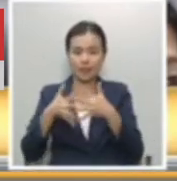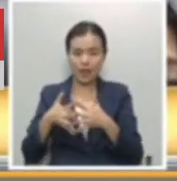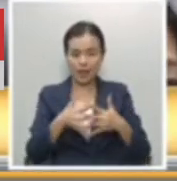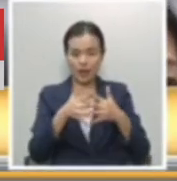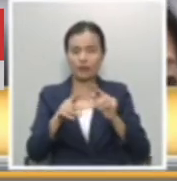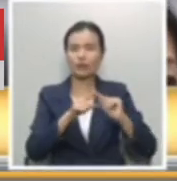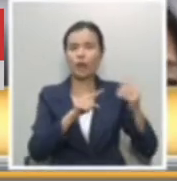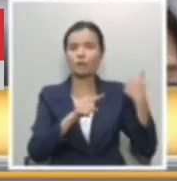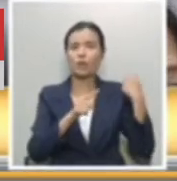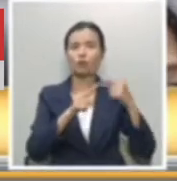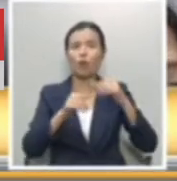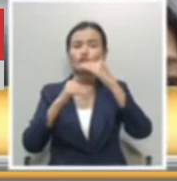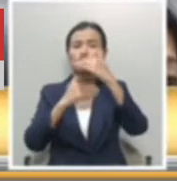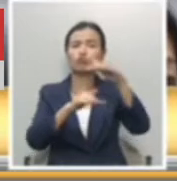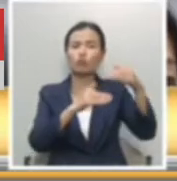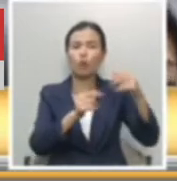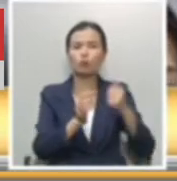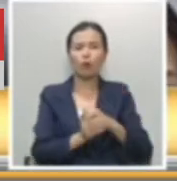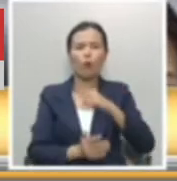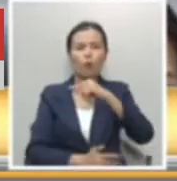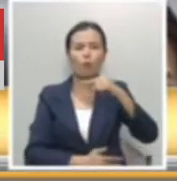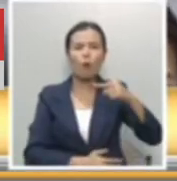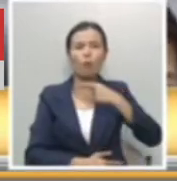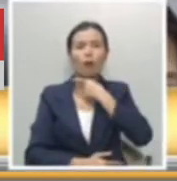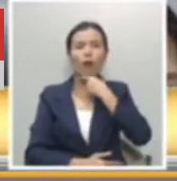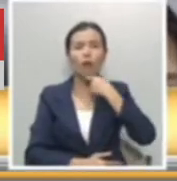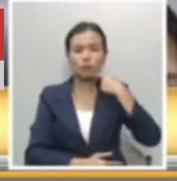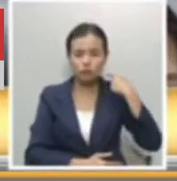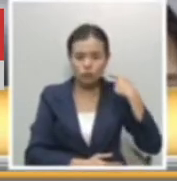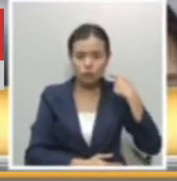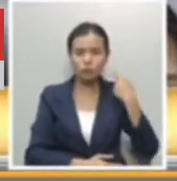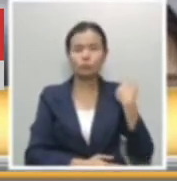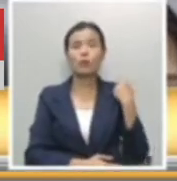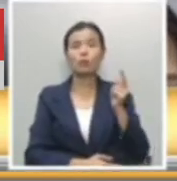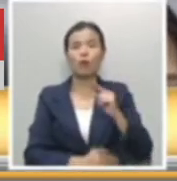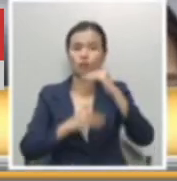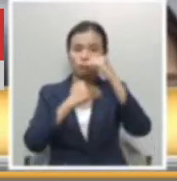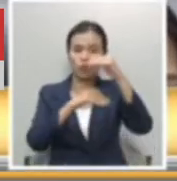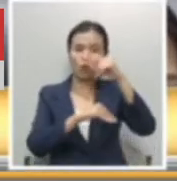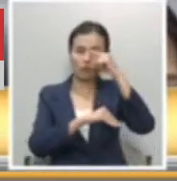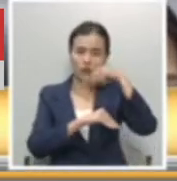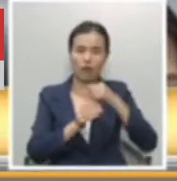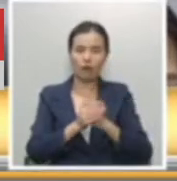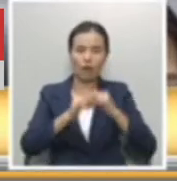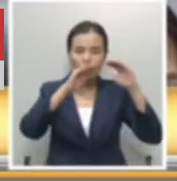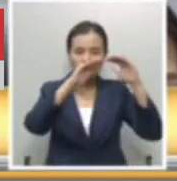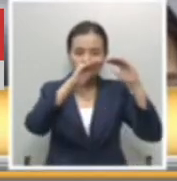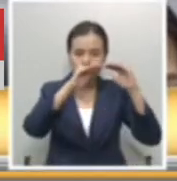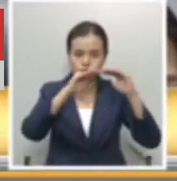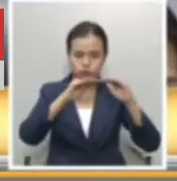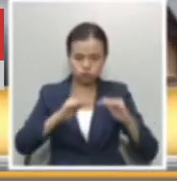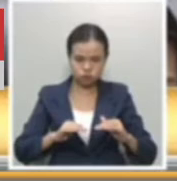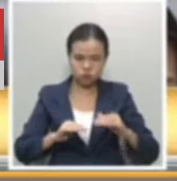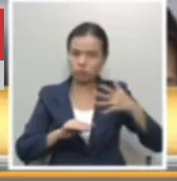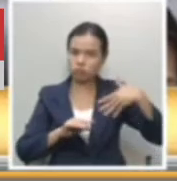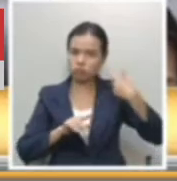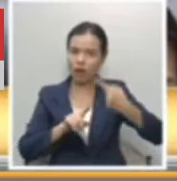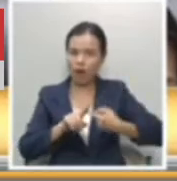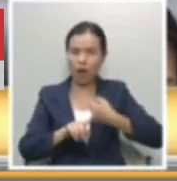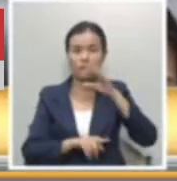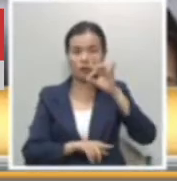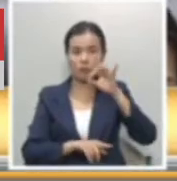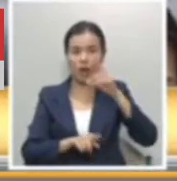ำให้ส่งออกกลายเป็นติดลบครับล่าสุดการส่งออกไทยตกต่อเนื่องเป็นเดือนที่8ครับโด